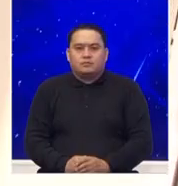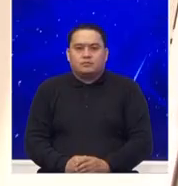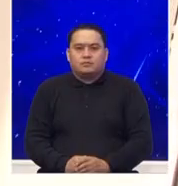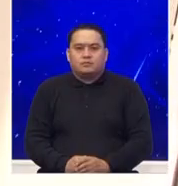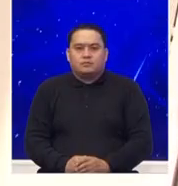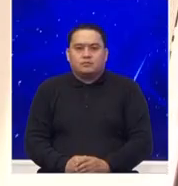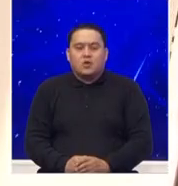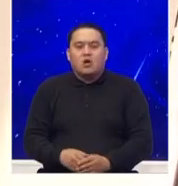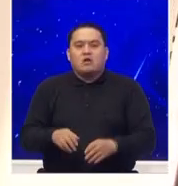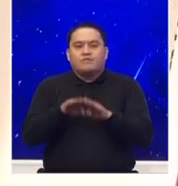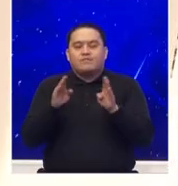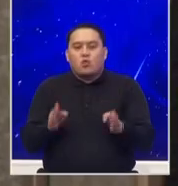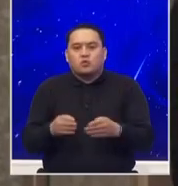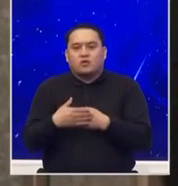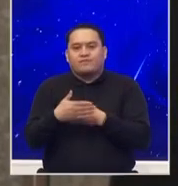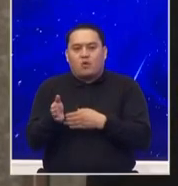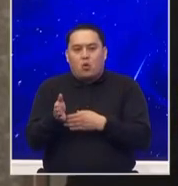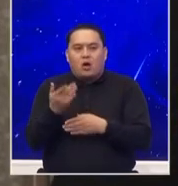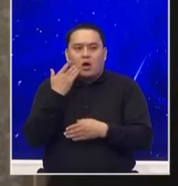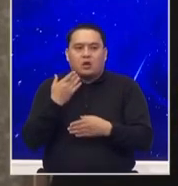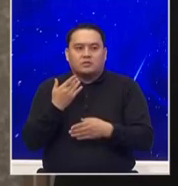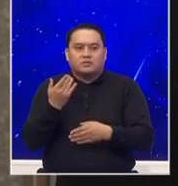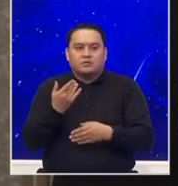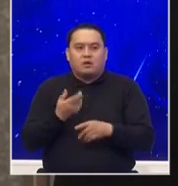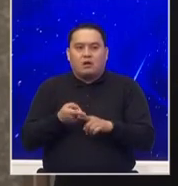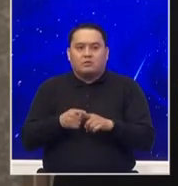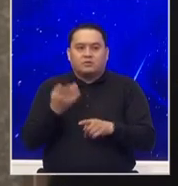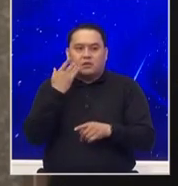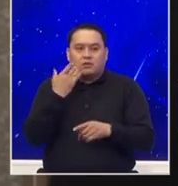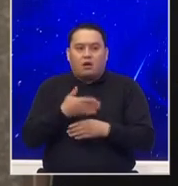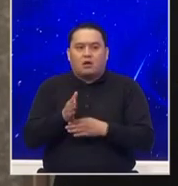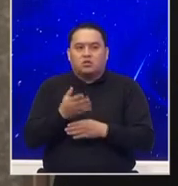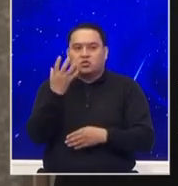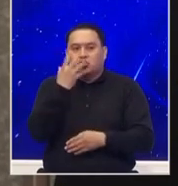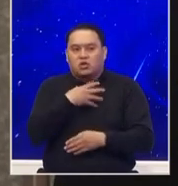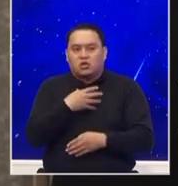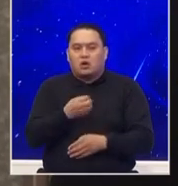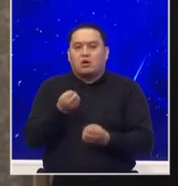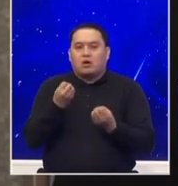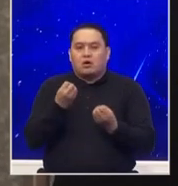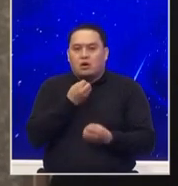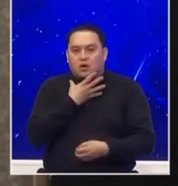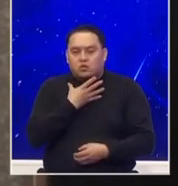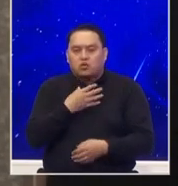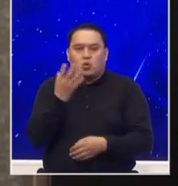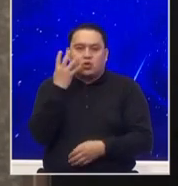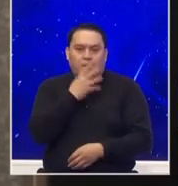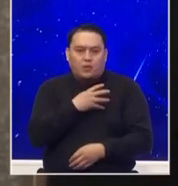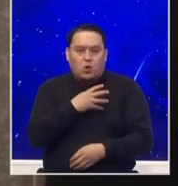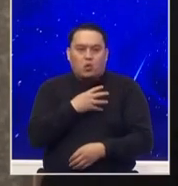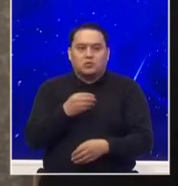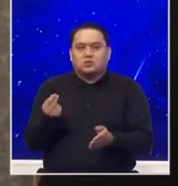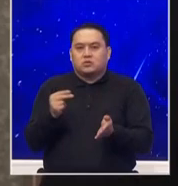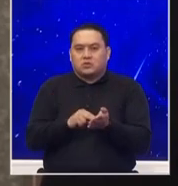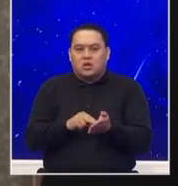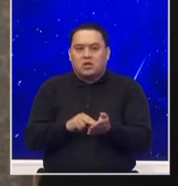эта форточка, а там окно открыто, и балкон. Весь день у меня открыто все. Жарко, очень хорошо, тепло. И цены нас